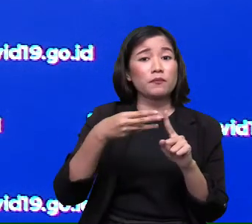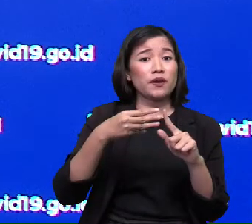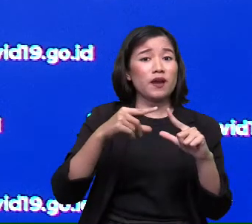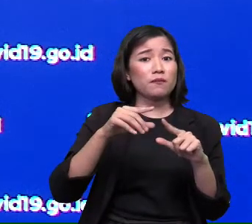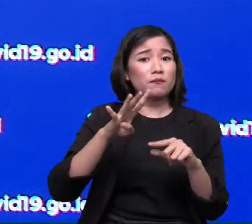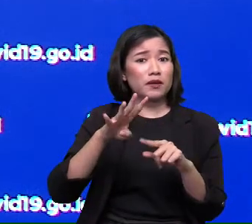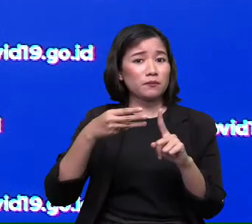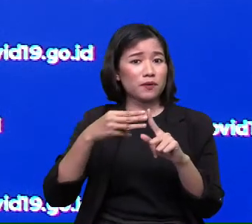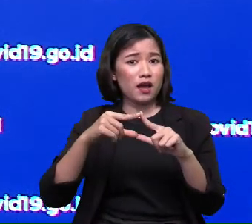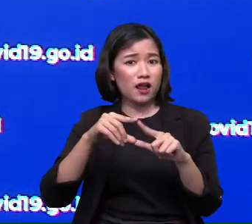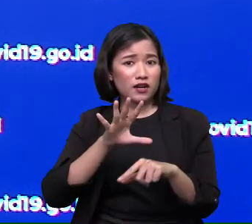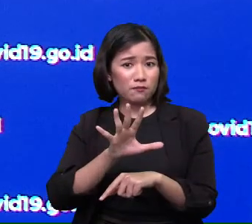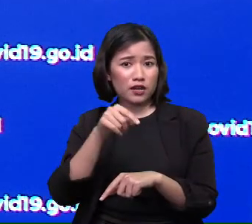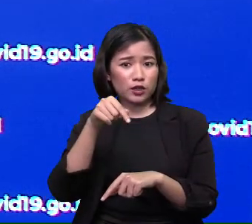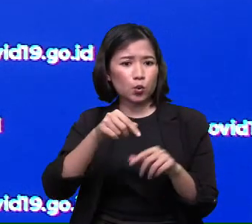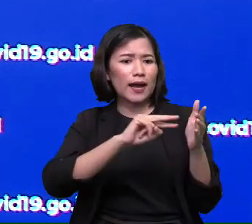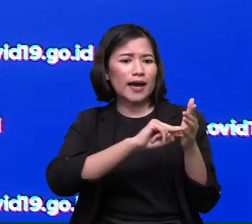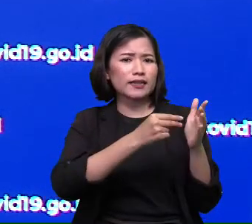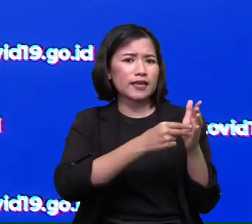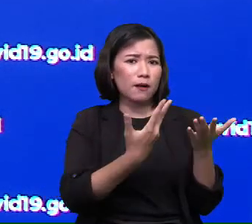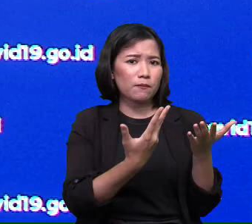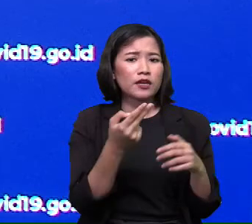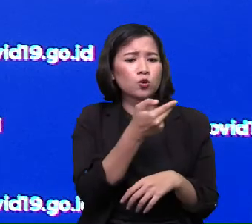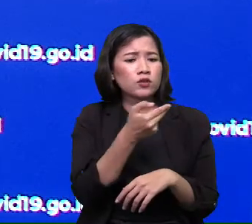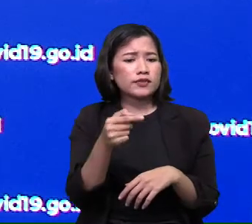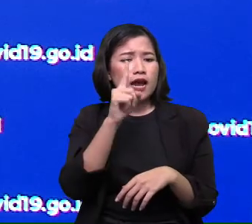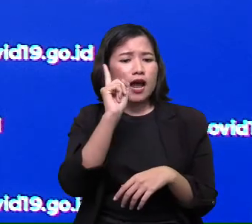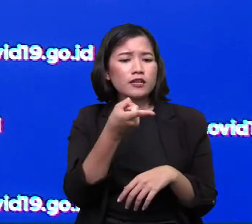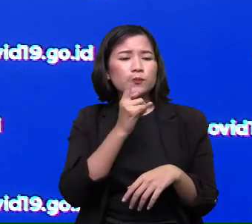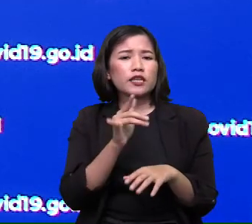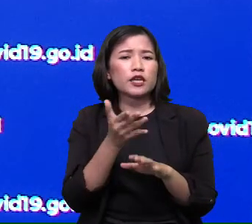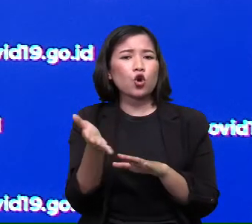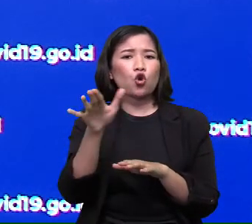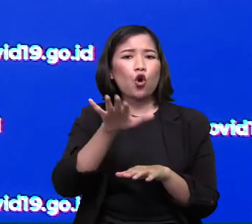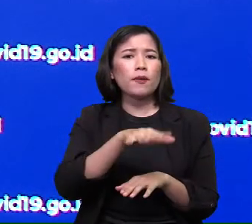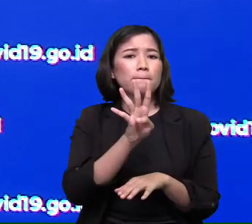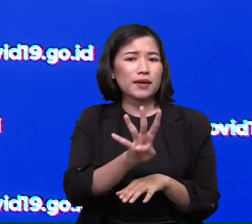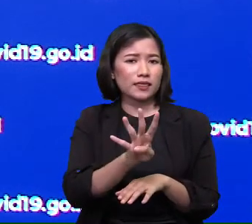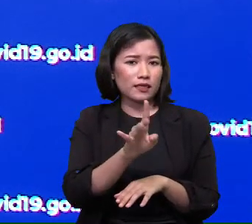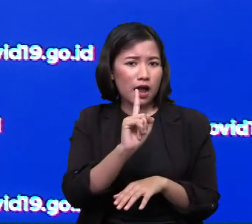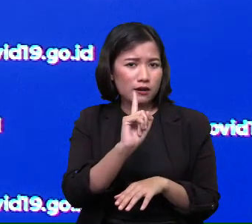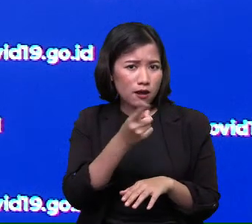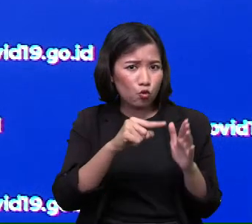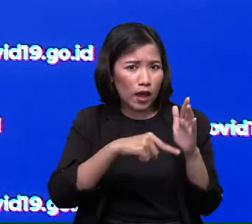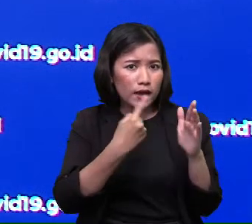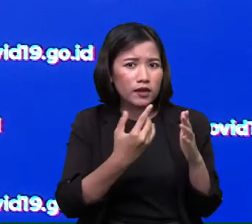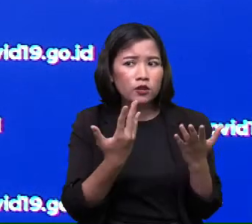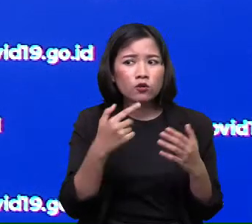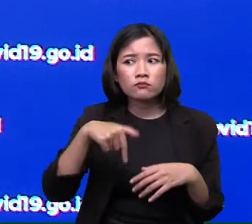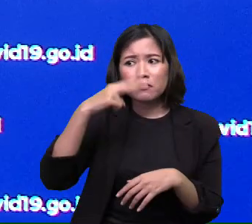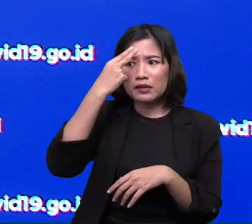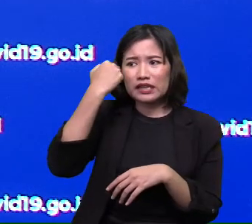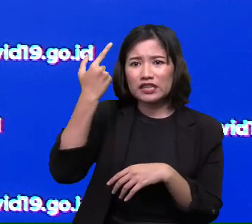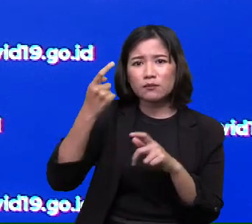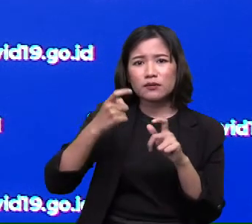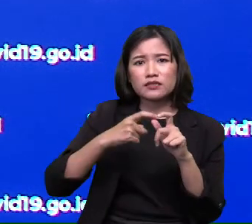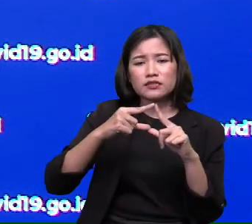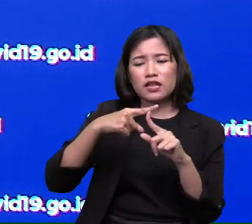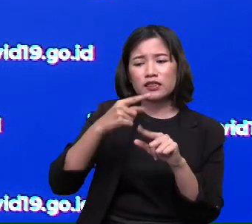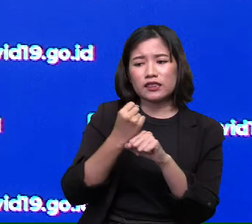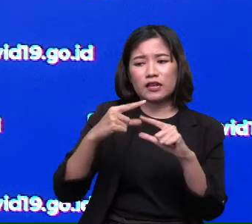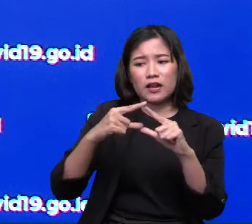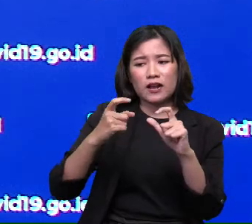bea5 ini menunjukkan Indonesia menuju puncak gelombang 4 lalu apa saja antisipasi pemerintah dansatgas coffee 19